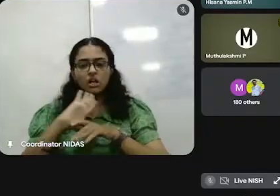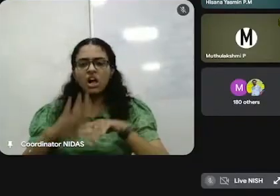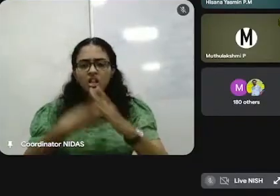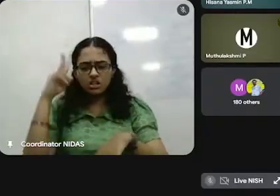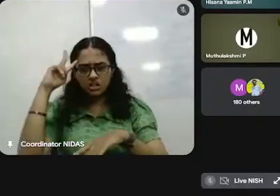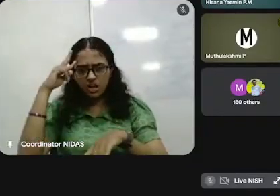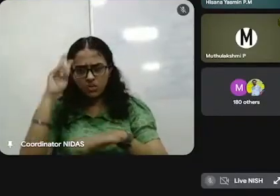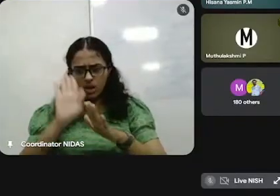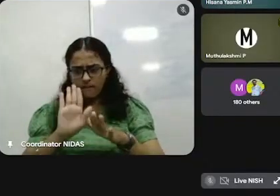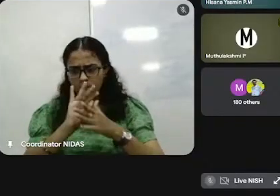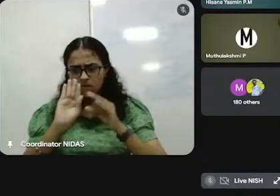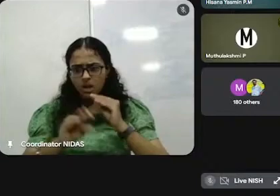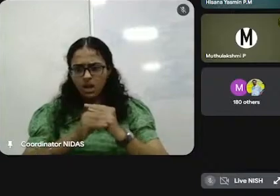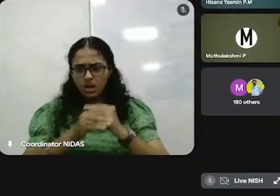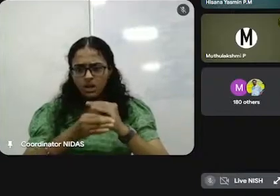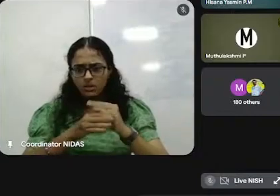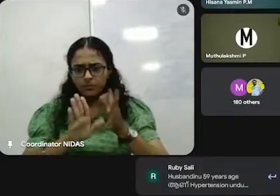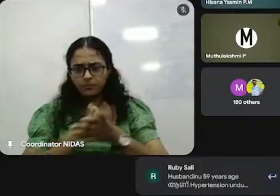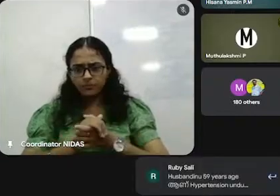മറ്റാർക്കെങ്കിലും ഇതിലെന്തെങ്കിലും കൂട്ടിച്ചേർക്കാനുണ്ടോ മാഡം?